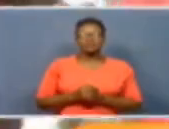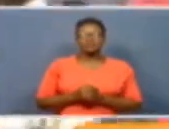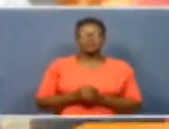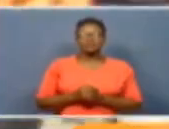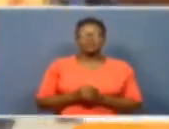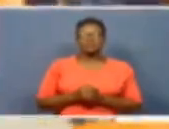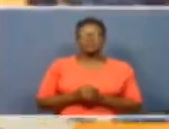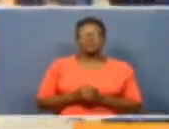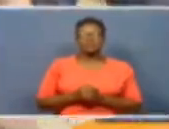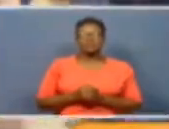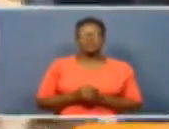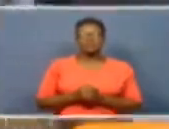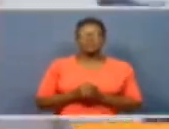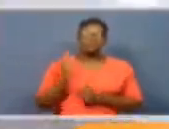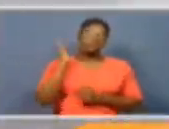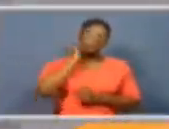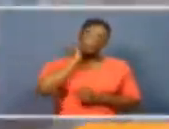Hali si hali kaunti ya Murang'a.